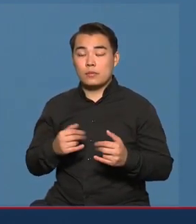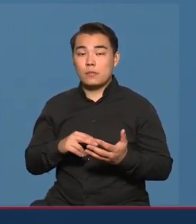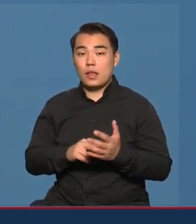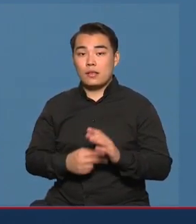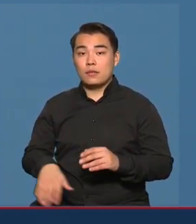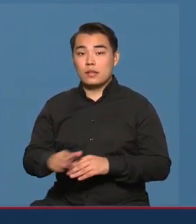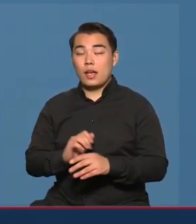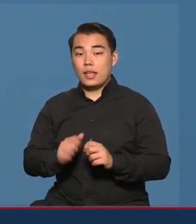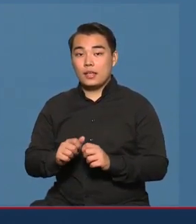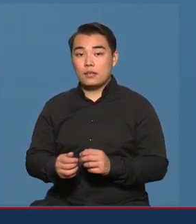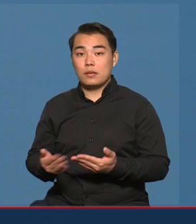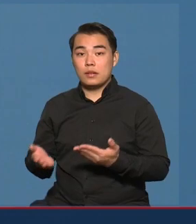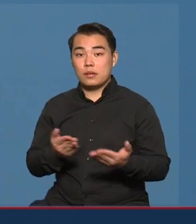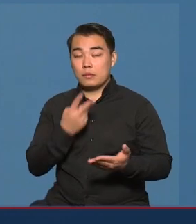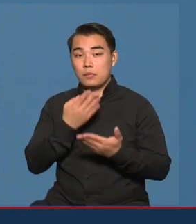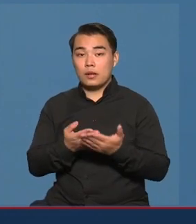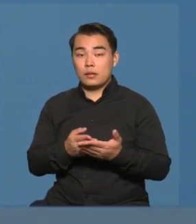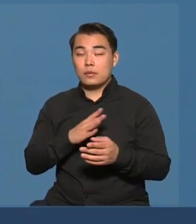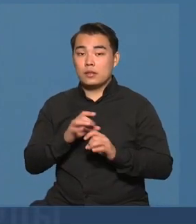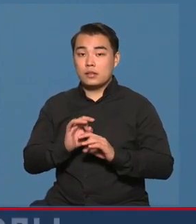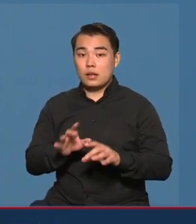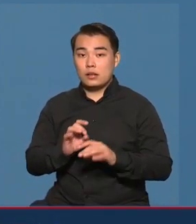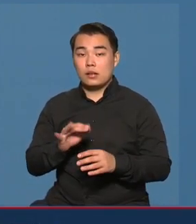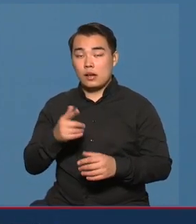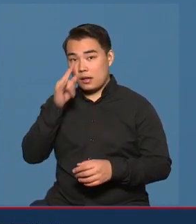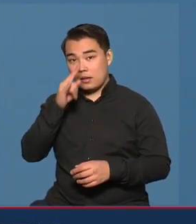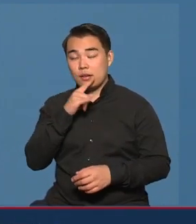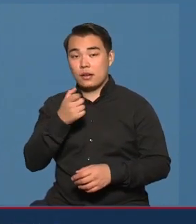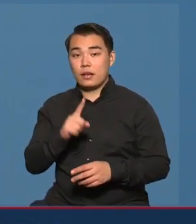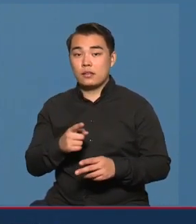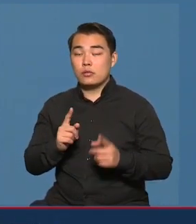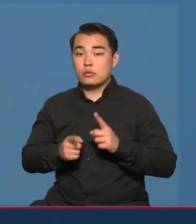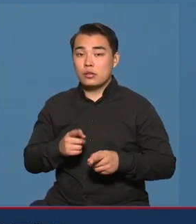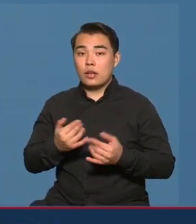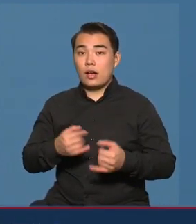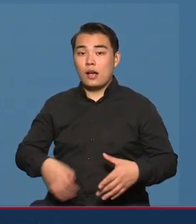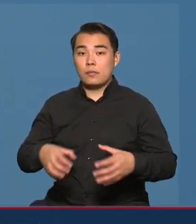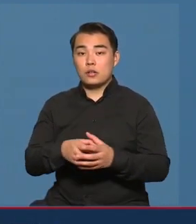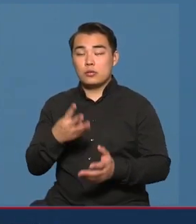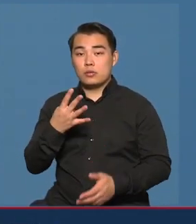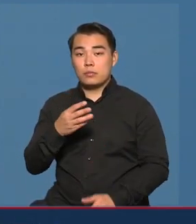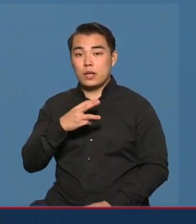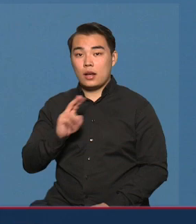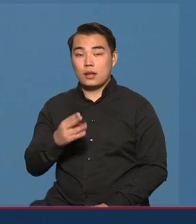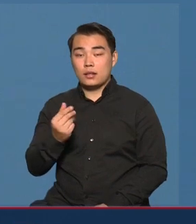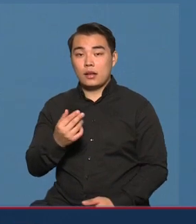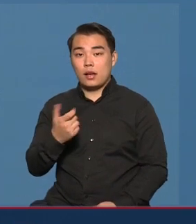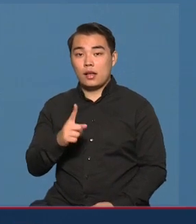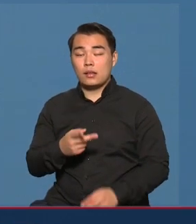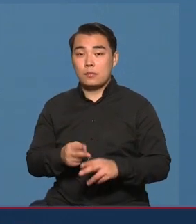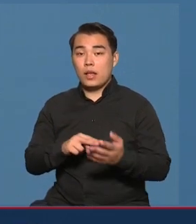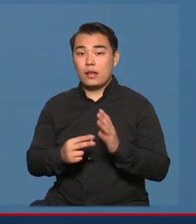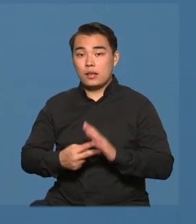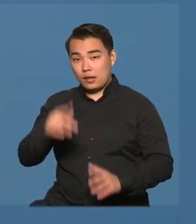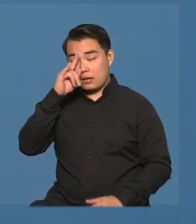жобаларға инвестиция тартылғанын мәлімдедім. Қазақ газ ұлттық компаниясы өз бюджетінен 400 миллиард теңгеге газ нысандарын